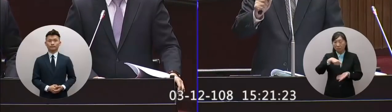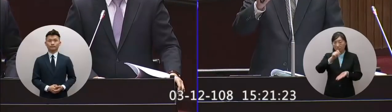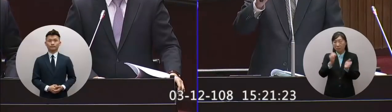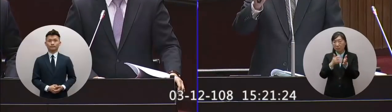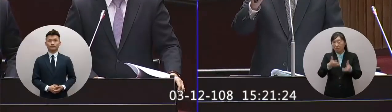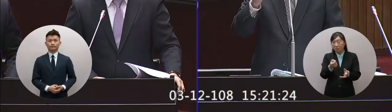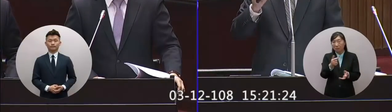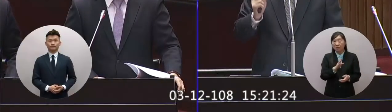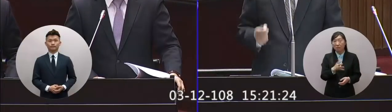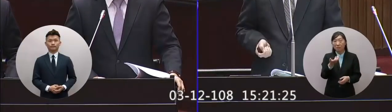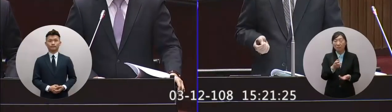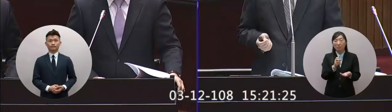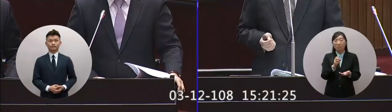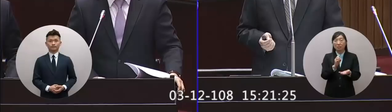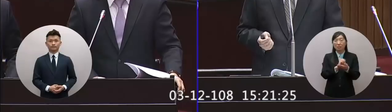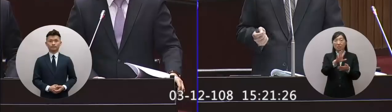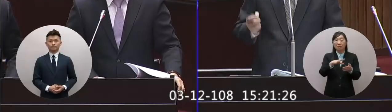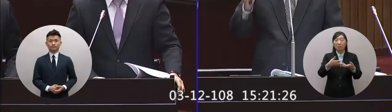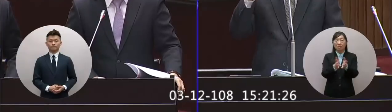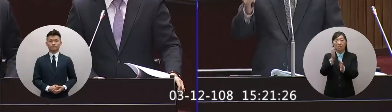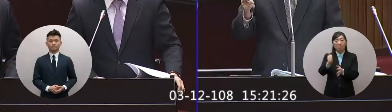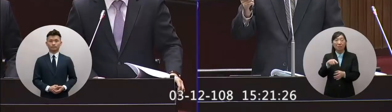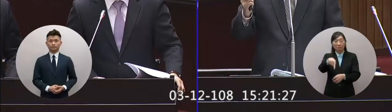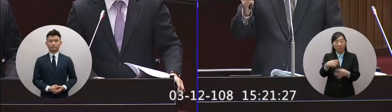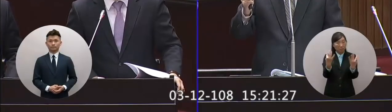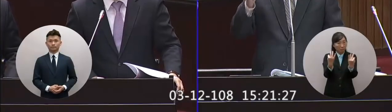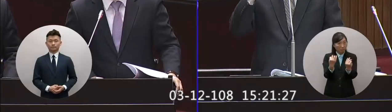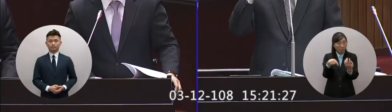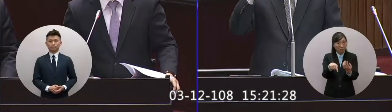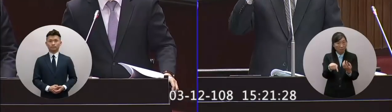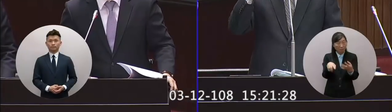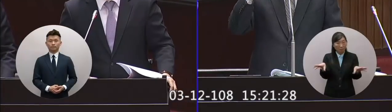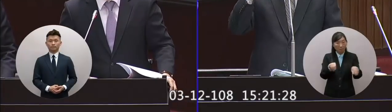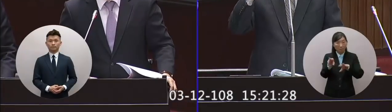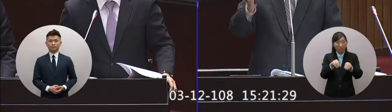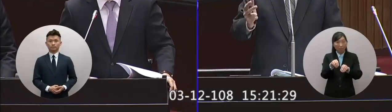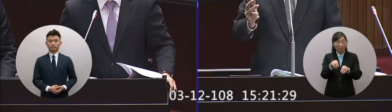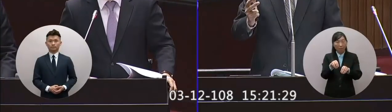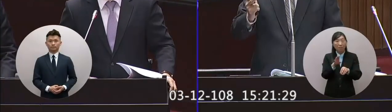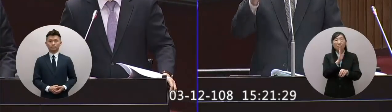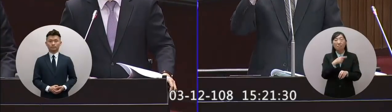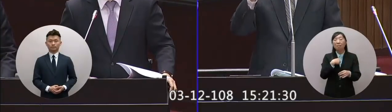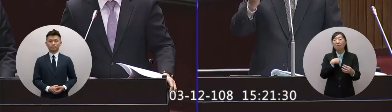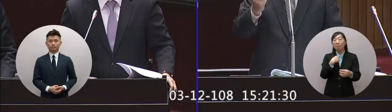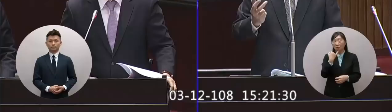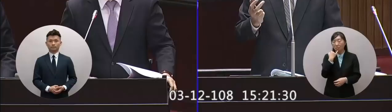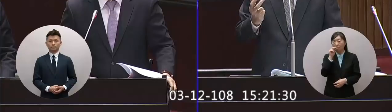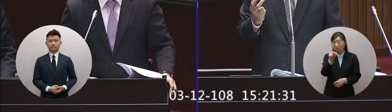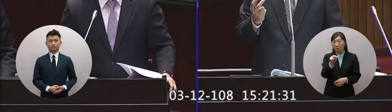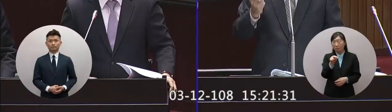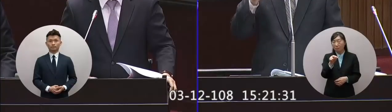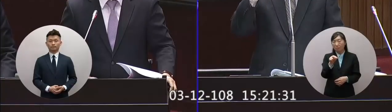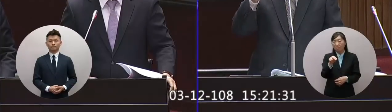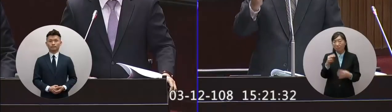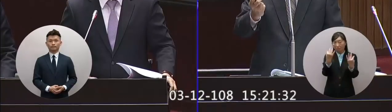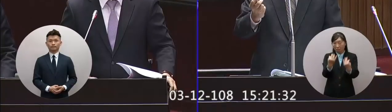啊，简单讲就是讲一定要保定。讲的就是讲，这个数字绝对是一个我们看到的，就是所谓的大数据